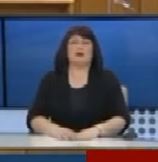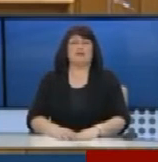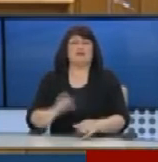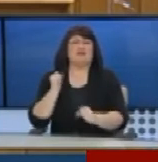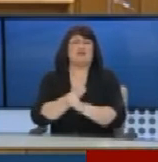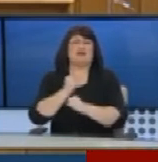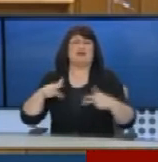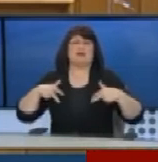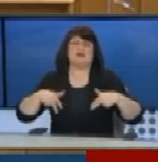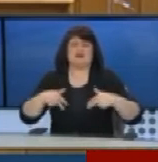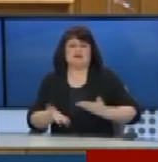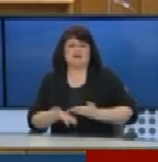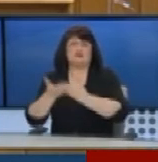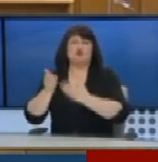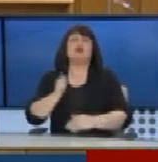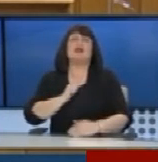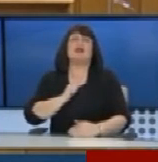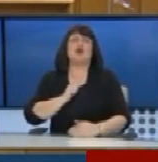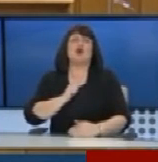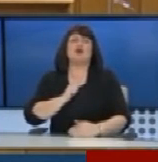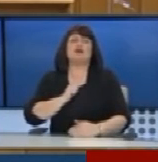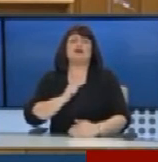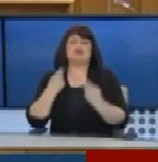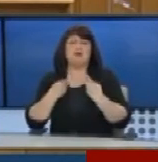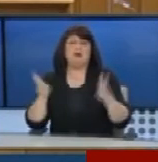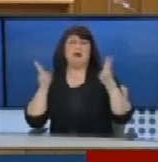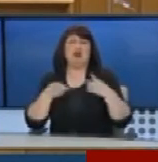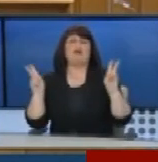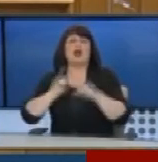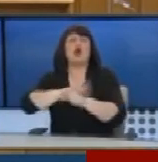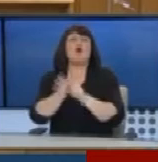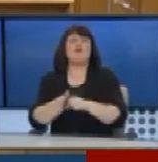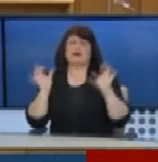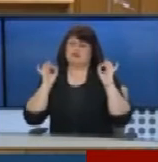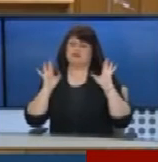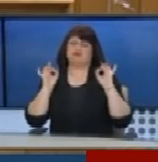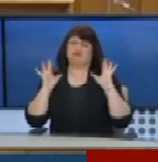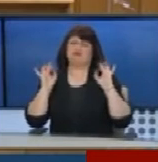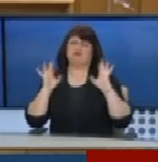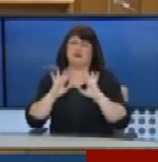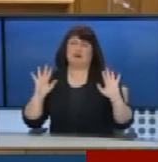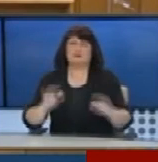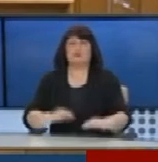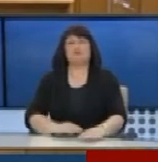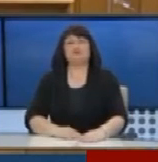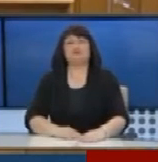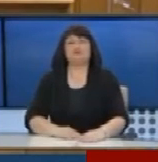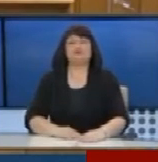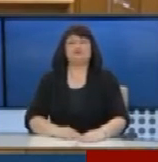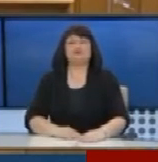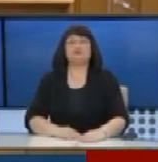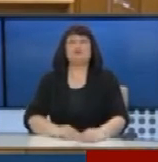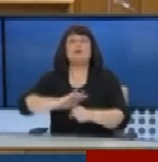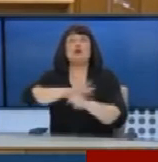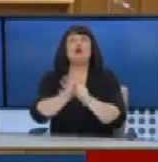την κυβέρνηση και κρατήθηκε COVID-free όλο αυτό το διάστημα. Παρ' όλα αυτά, η